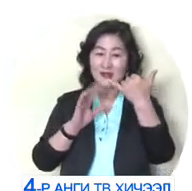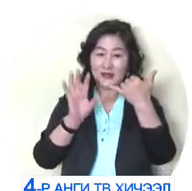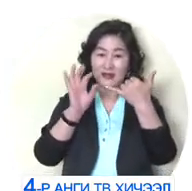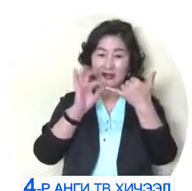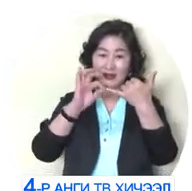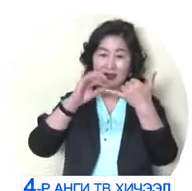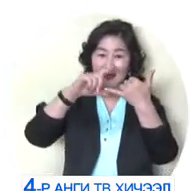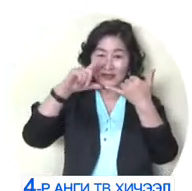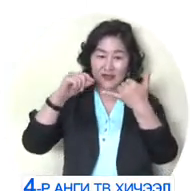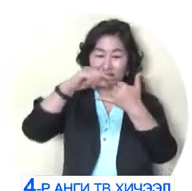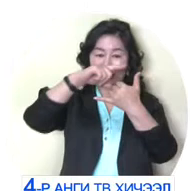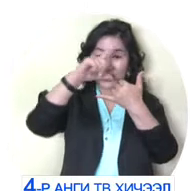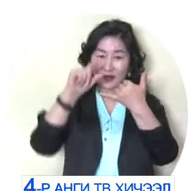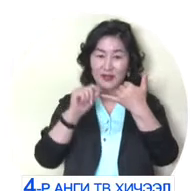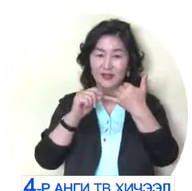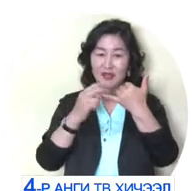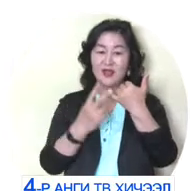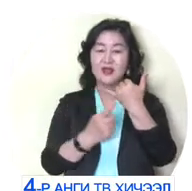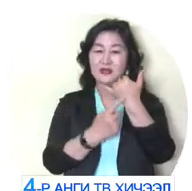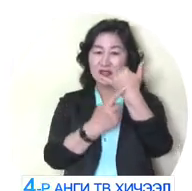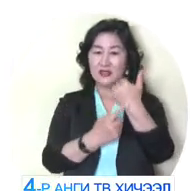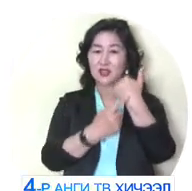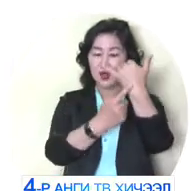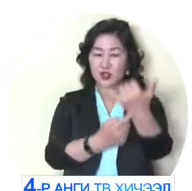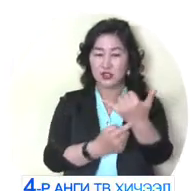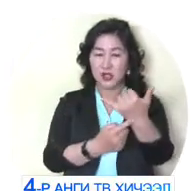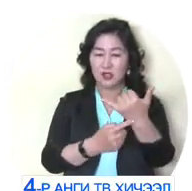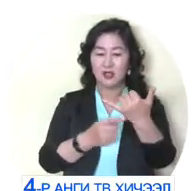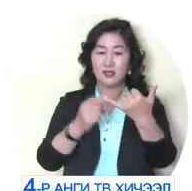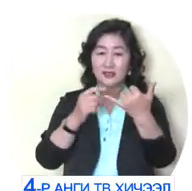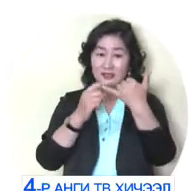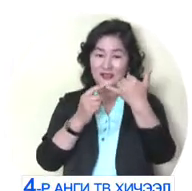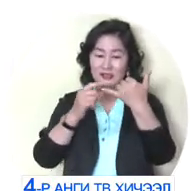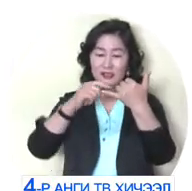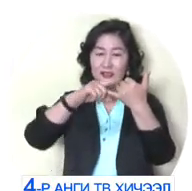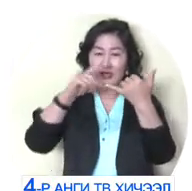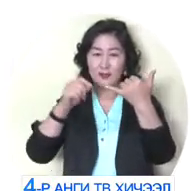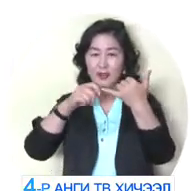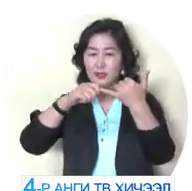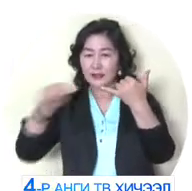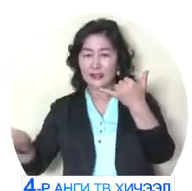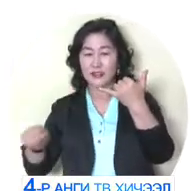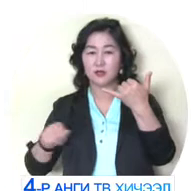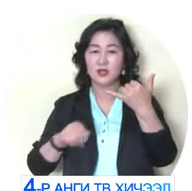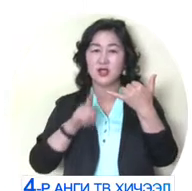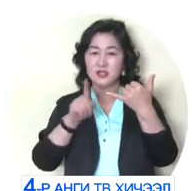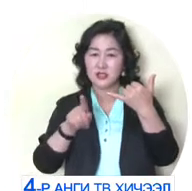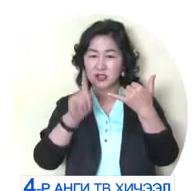Цэцэгнээс дэлбээг таслах бүрд чиний нэг хүсэл биелнэ гэж